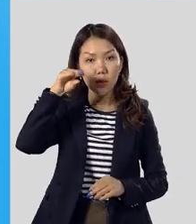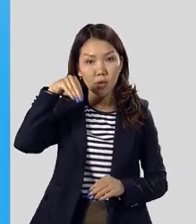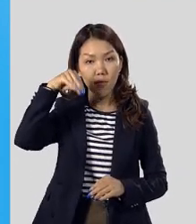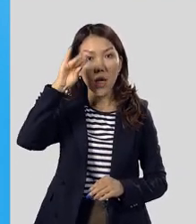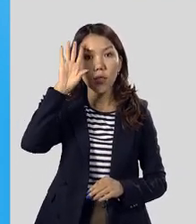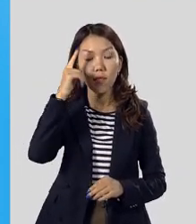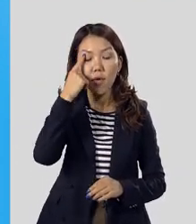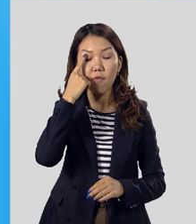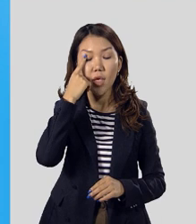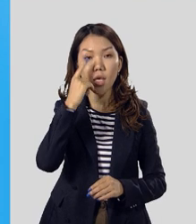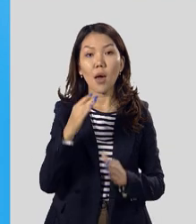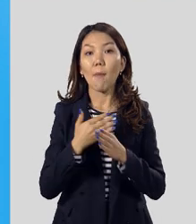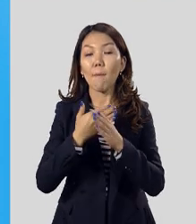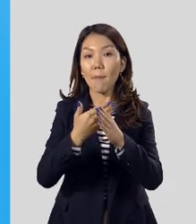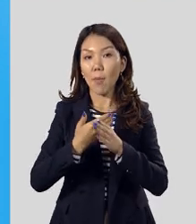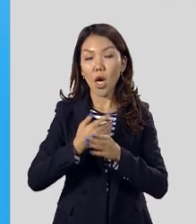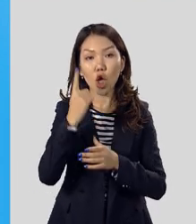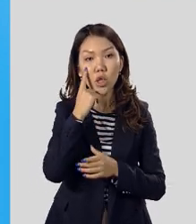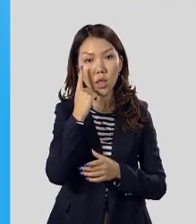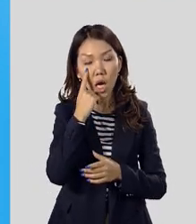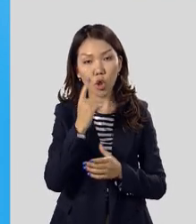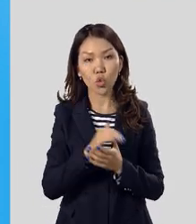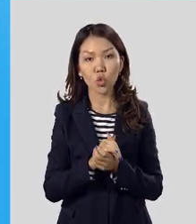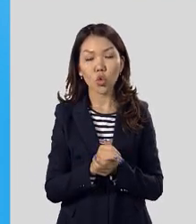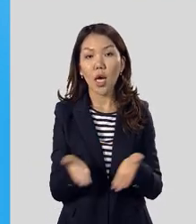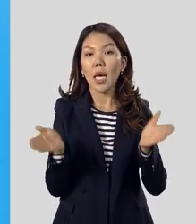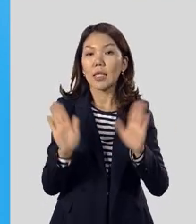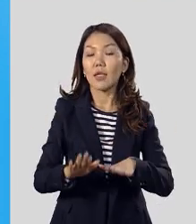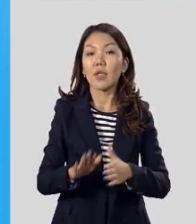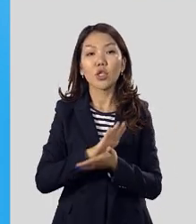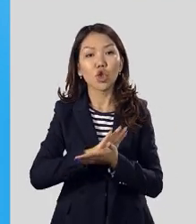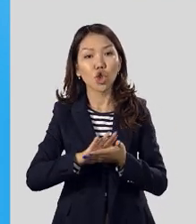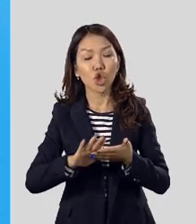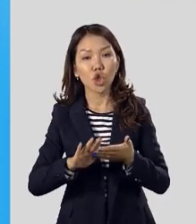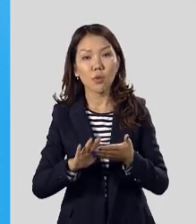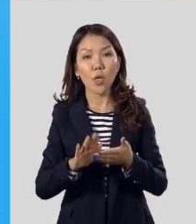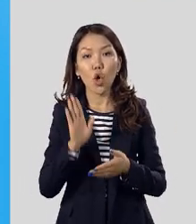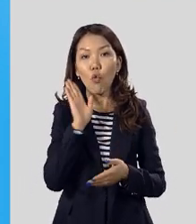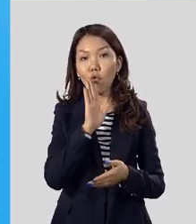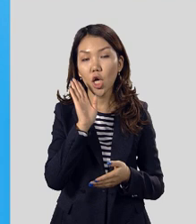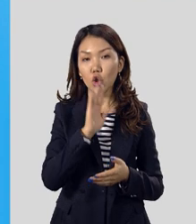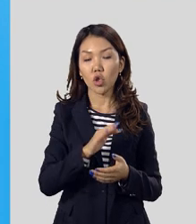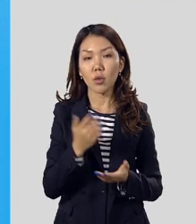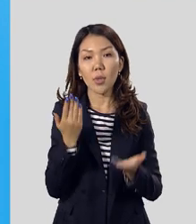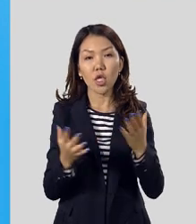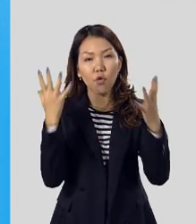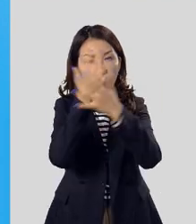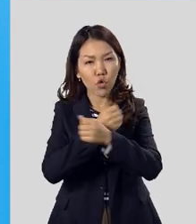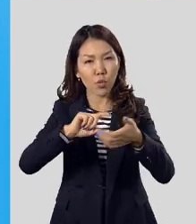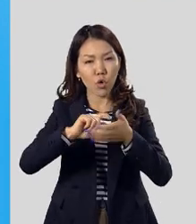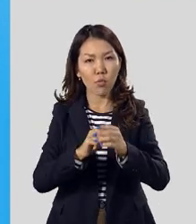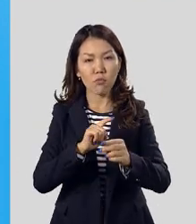открываясь, веки помогают глазу оставаться чистым и увлажненным. Если в темной комнате